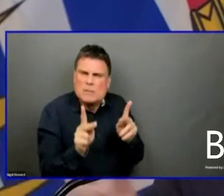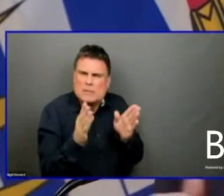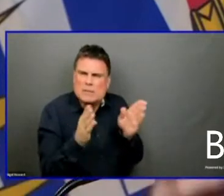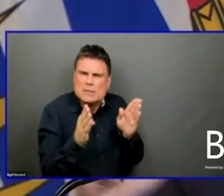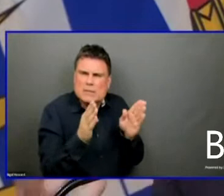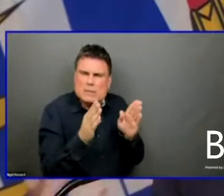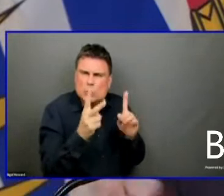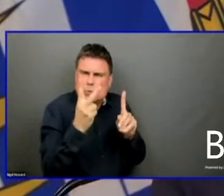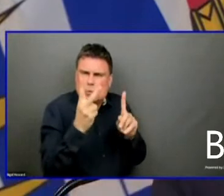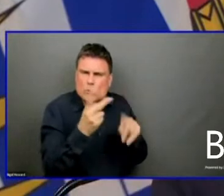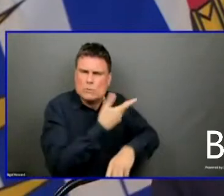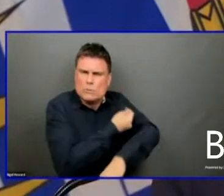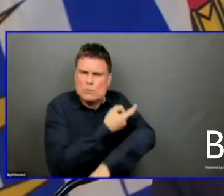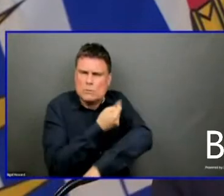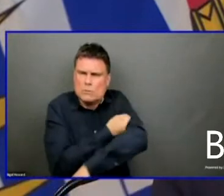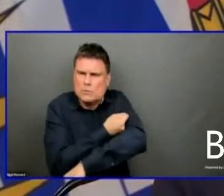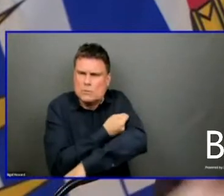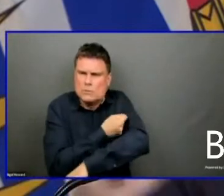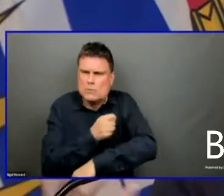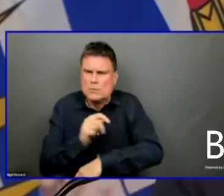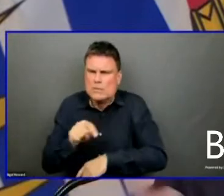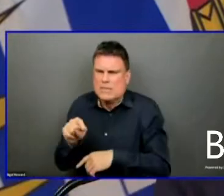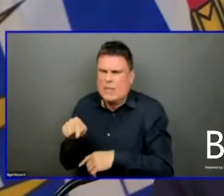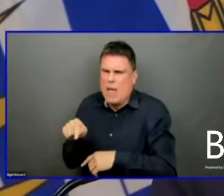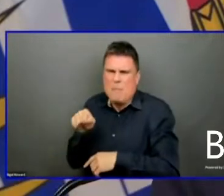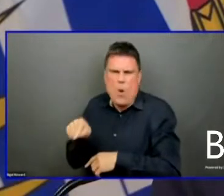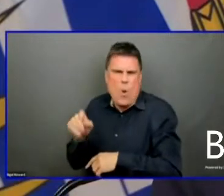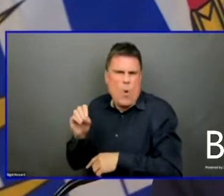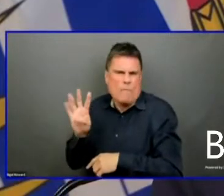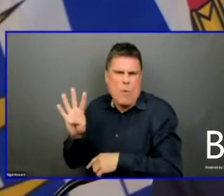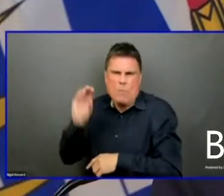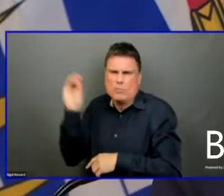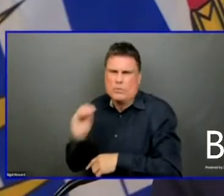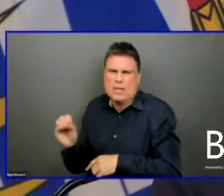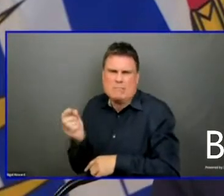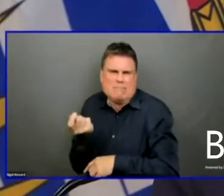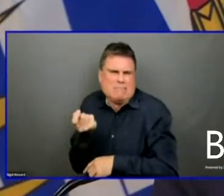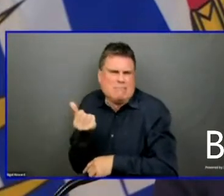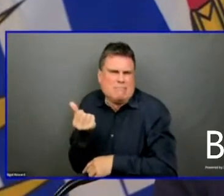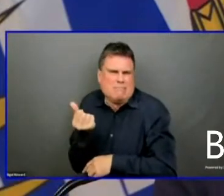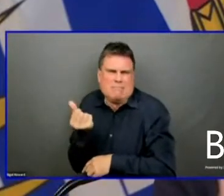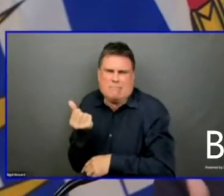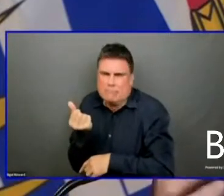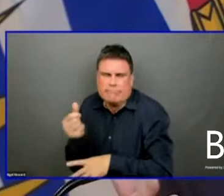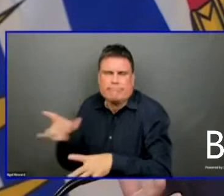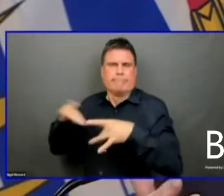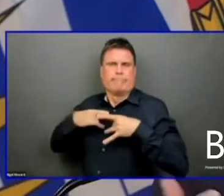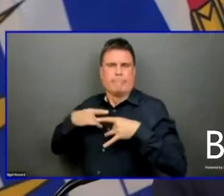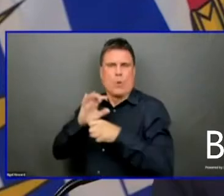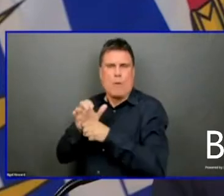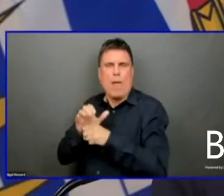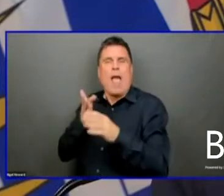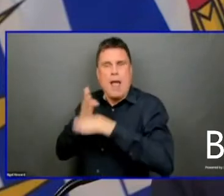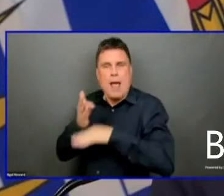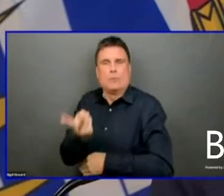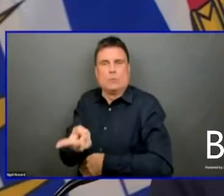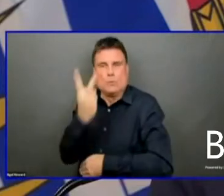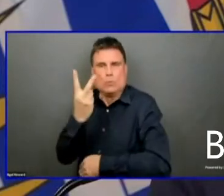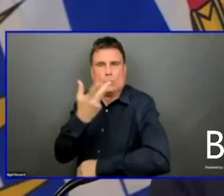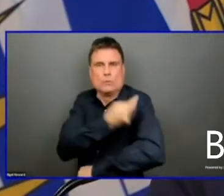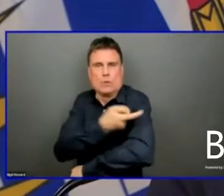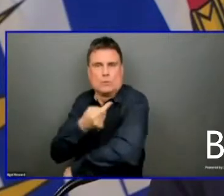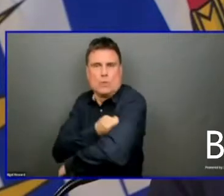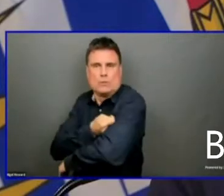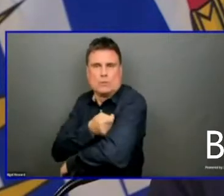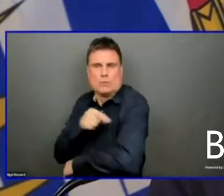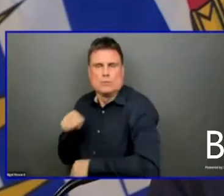几例说错了，不是30几岁，30几例是打过第二针1周之内发觉阳性案例了。但是他